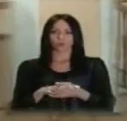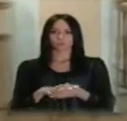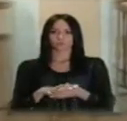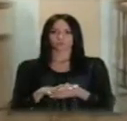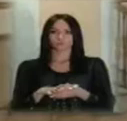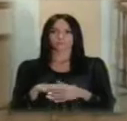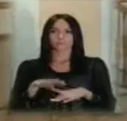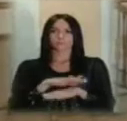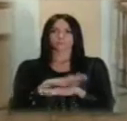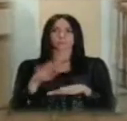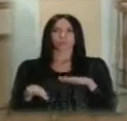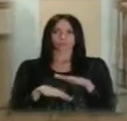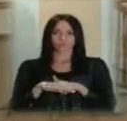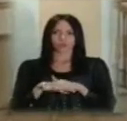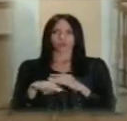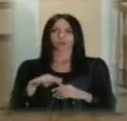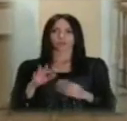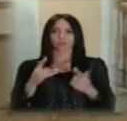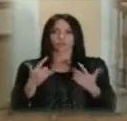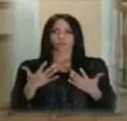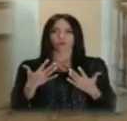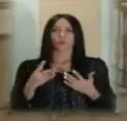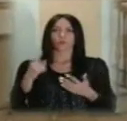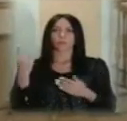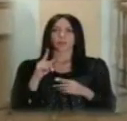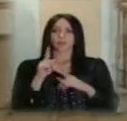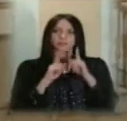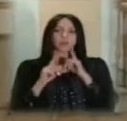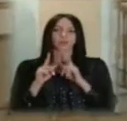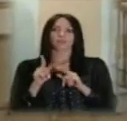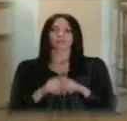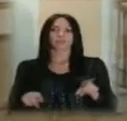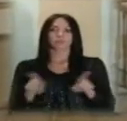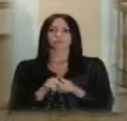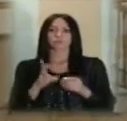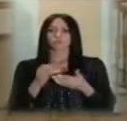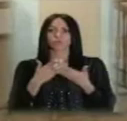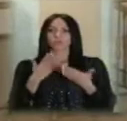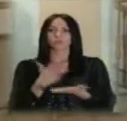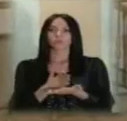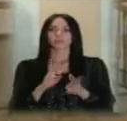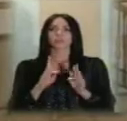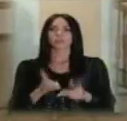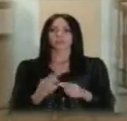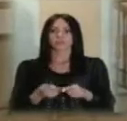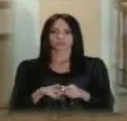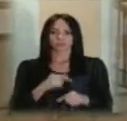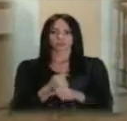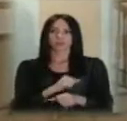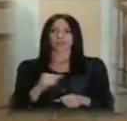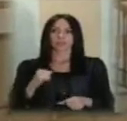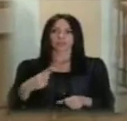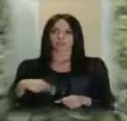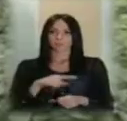підпорядкування, то обласна рада теж не матиме, як це робити. А самі ми цього не в